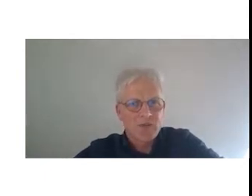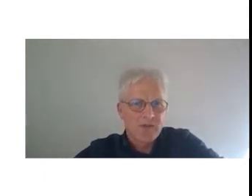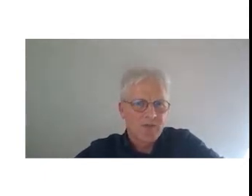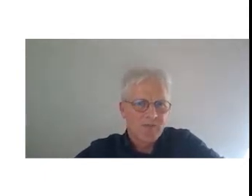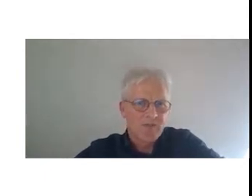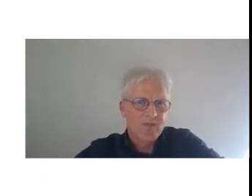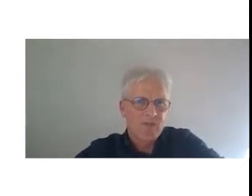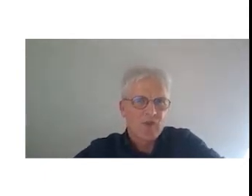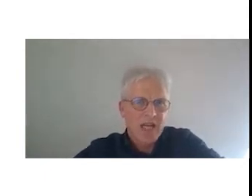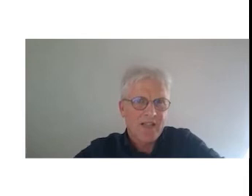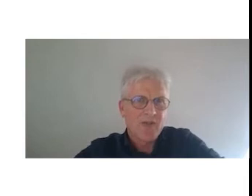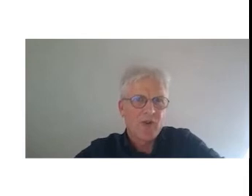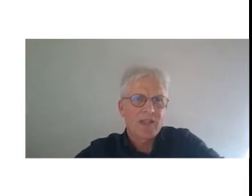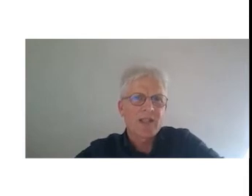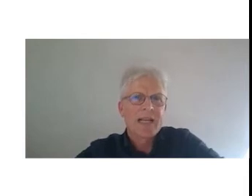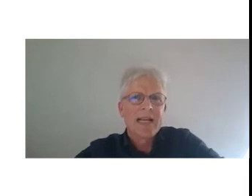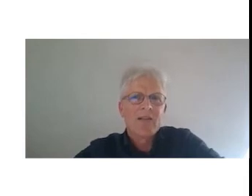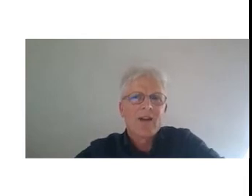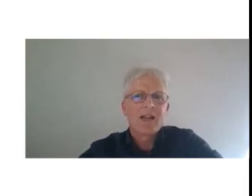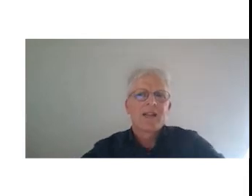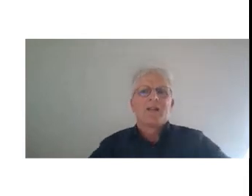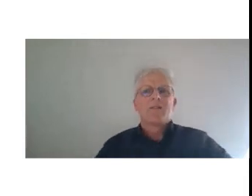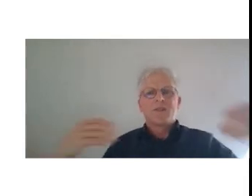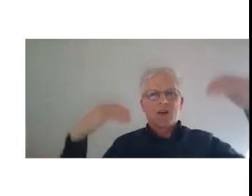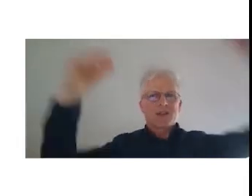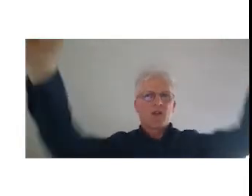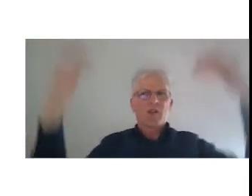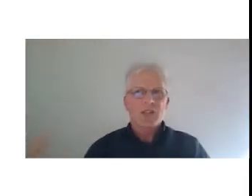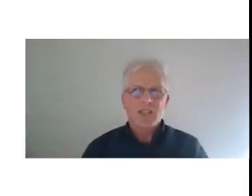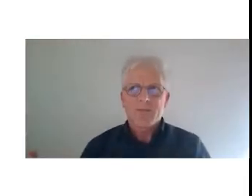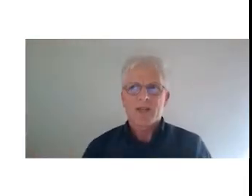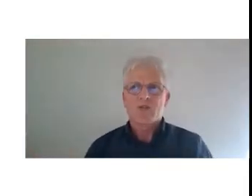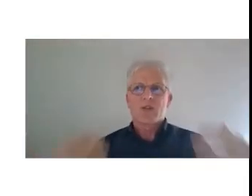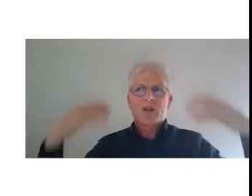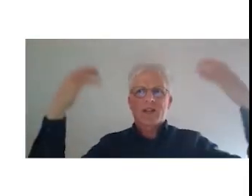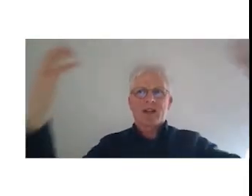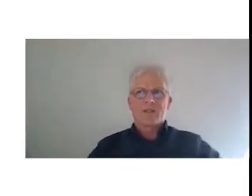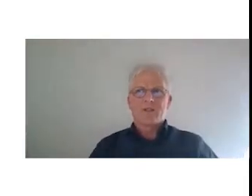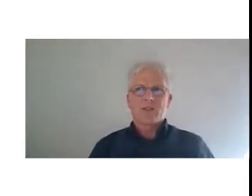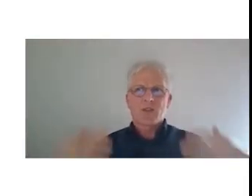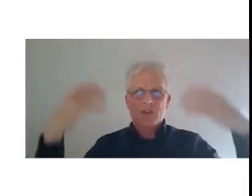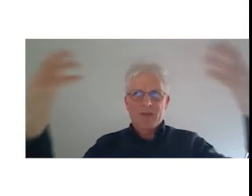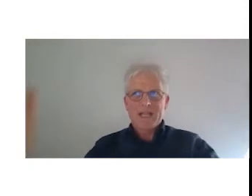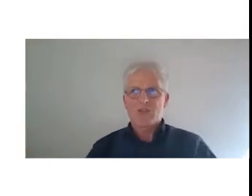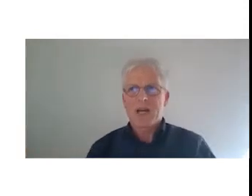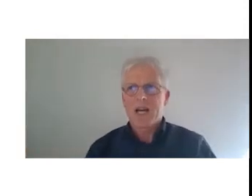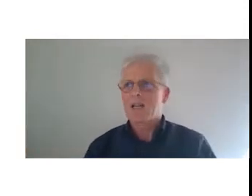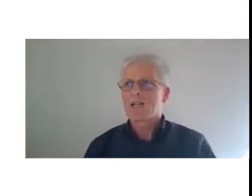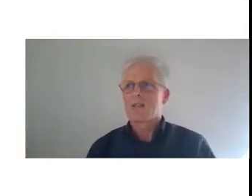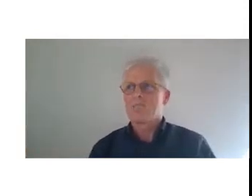hier so stark hervortritt, weil wir aus der hörgeschädigten Pädagogen, aus der deutschen